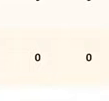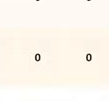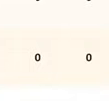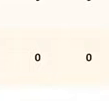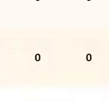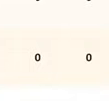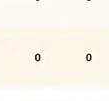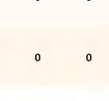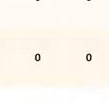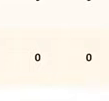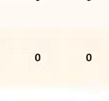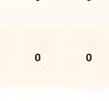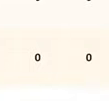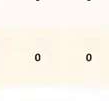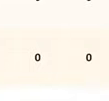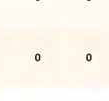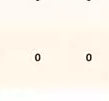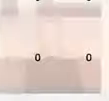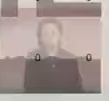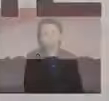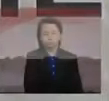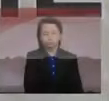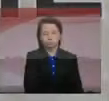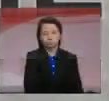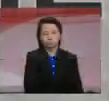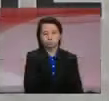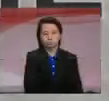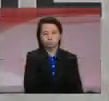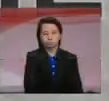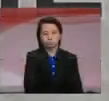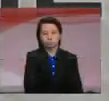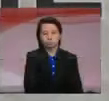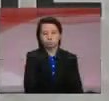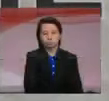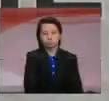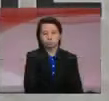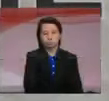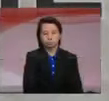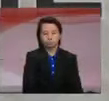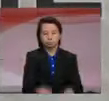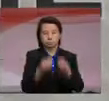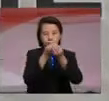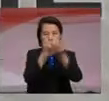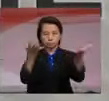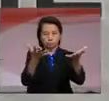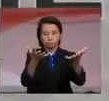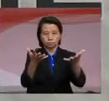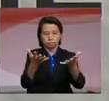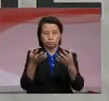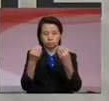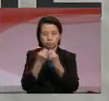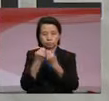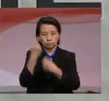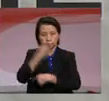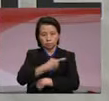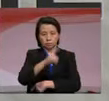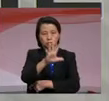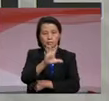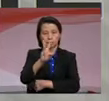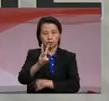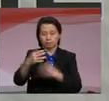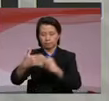lagi kluster yang lain tiada pertambahan kes pada hari ini. Dimaklumkan kapasiti harian 56